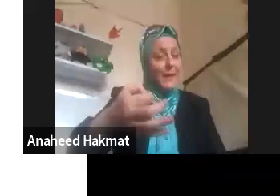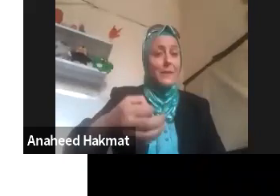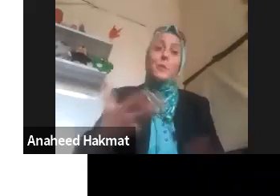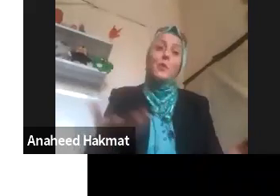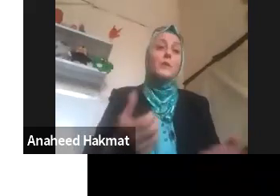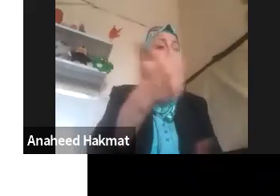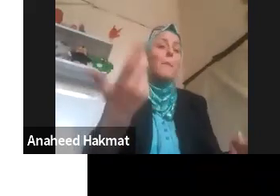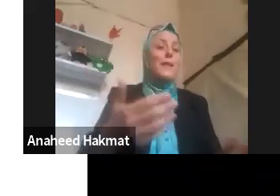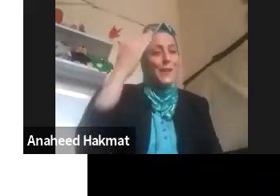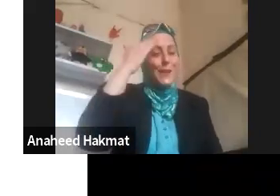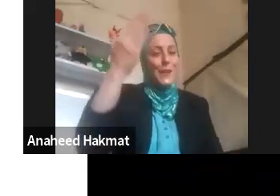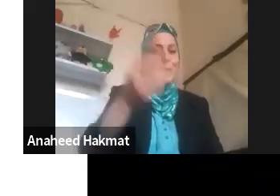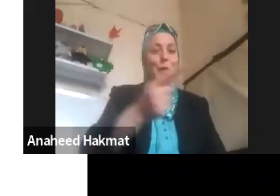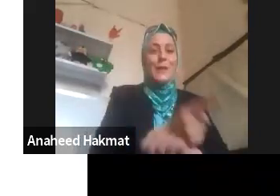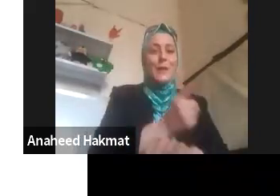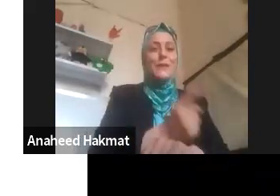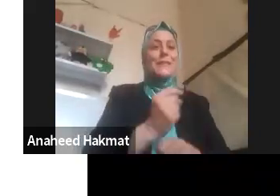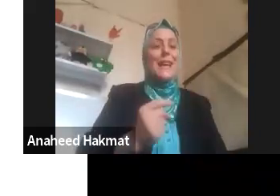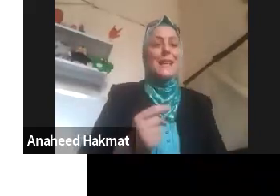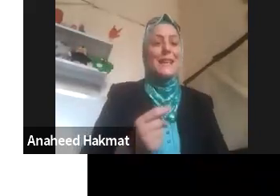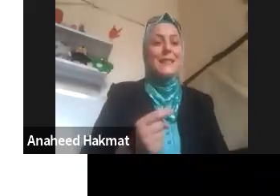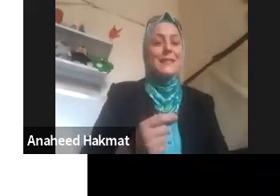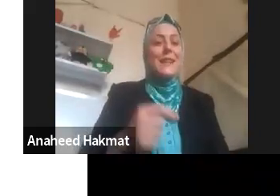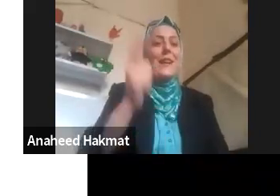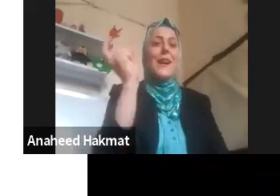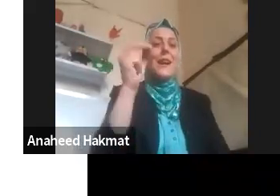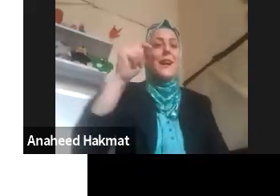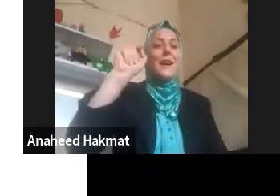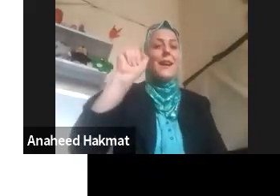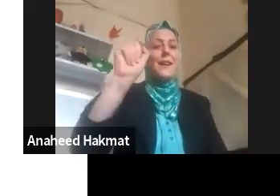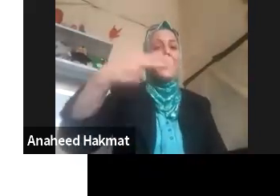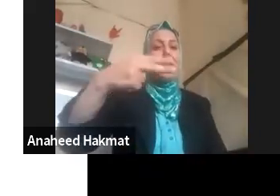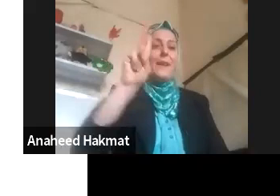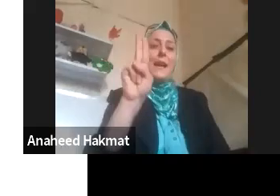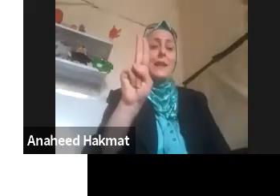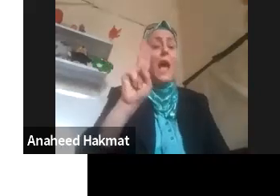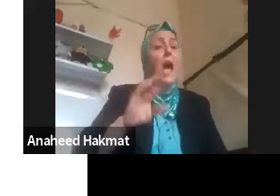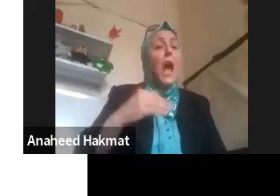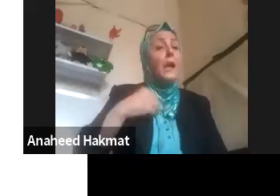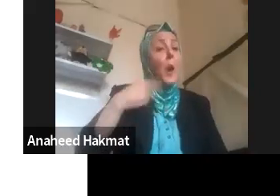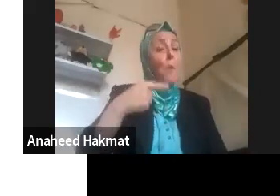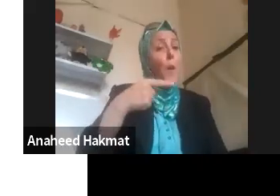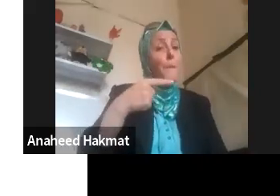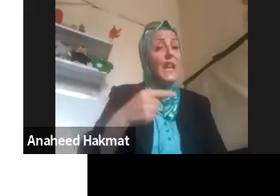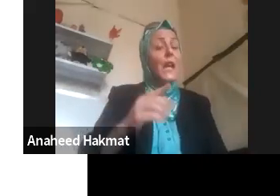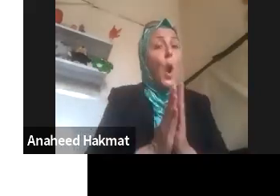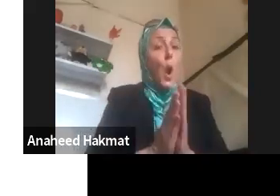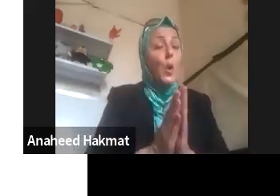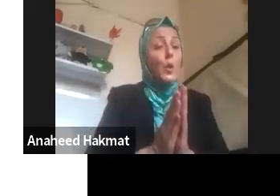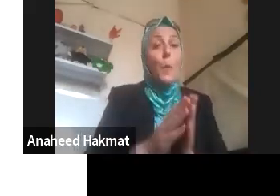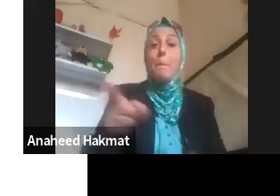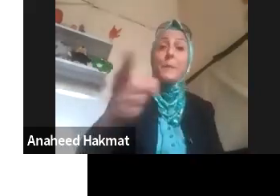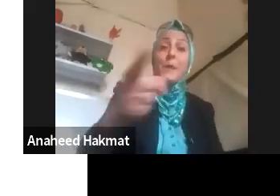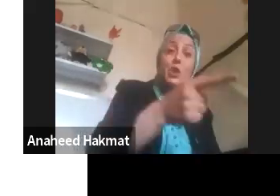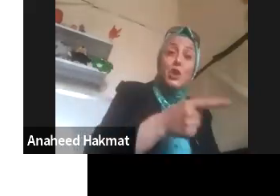شكرا كثير استاذ رفعت. اذا ممكن اطلب من جميع الطارق لاغلاق